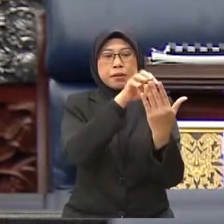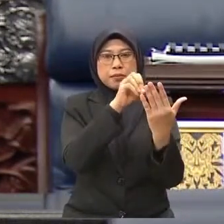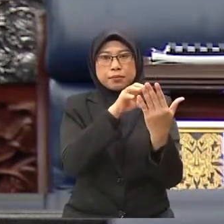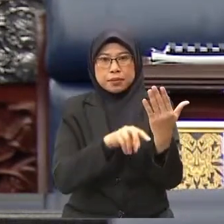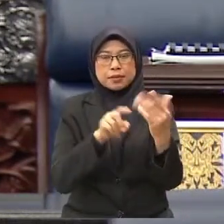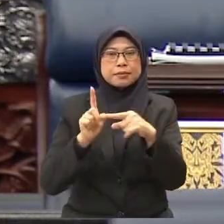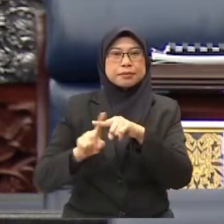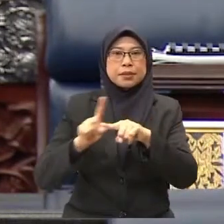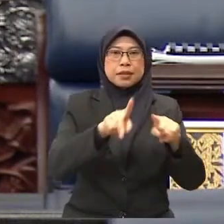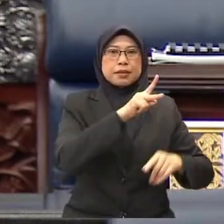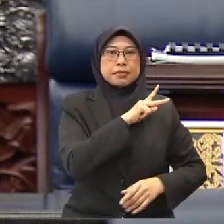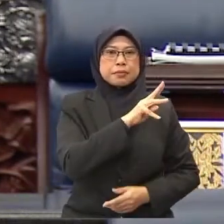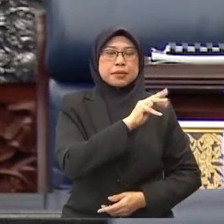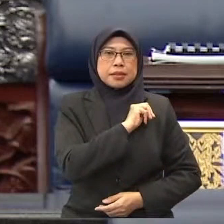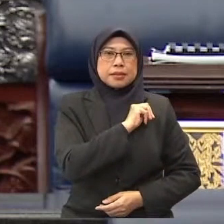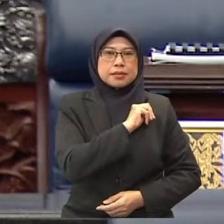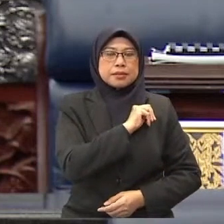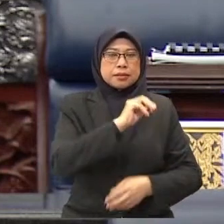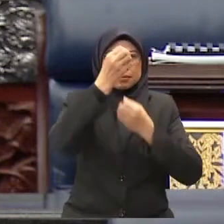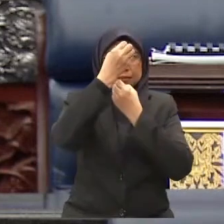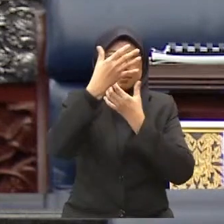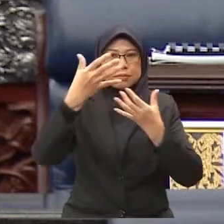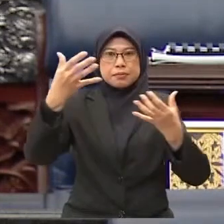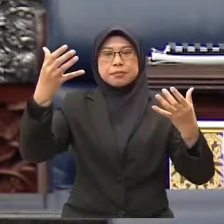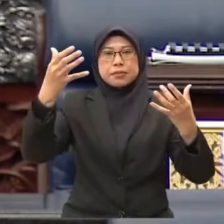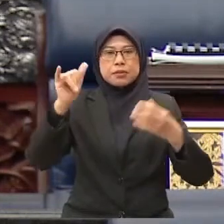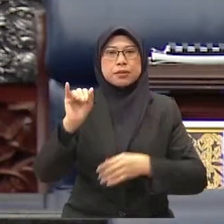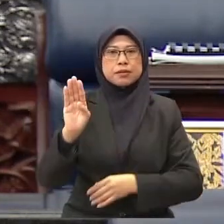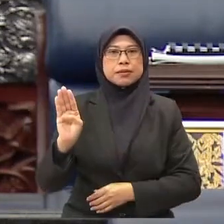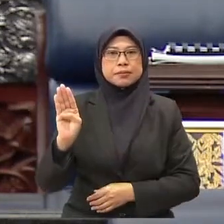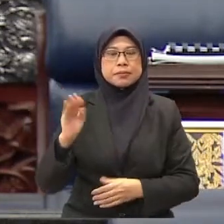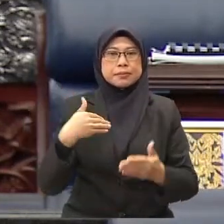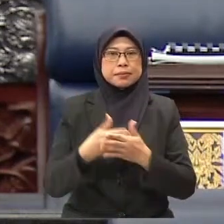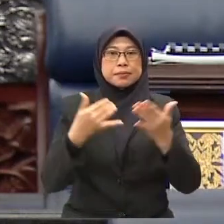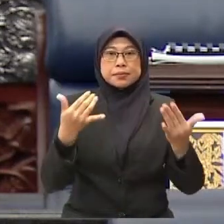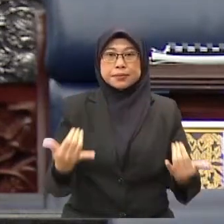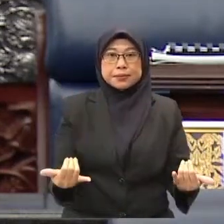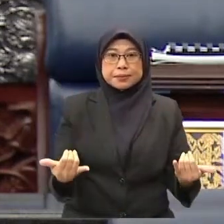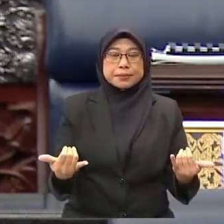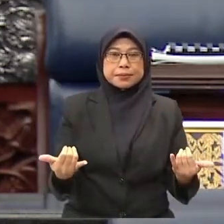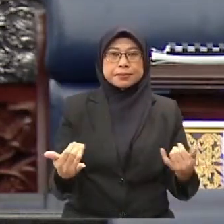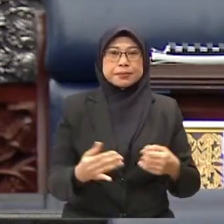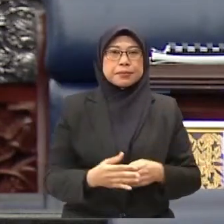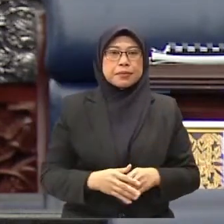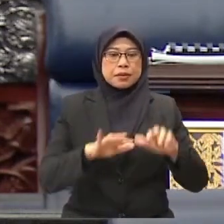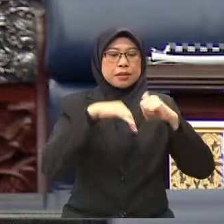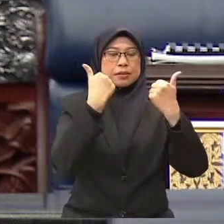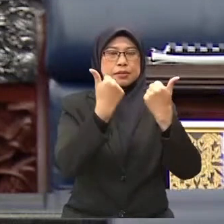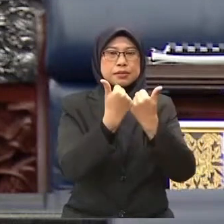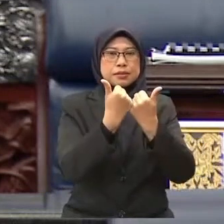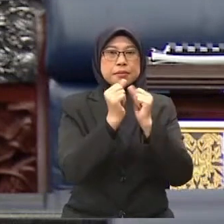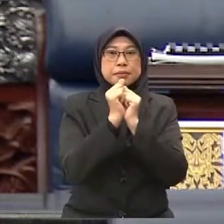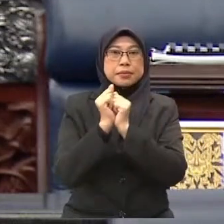daripada pelbagai kementerian. Dan untuk makluman, Yang Berhormat, setakat ini agensi yang